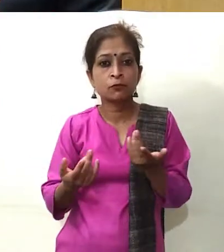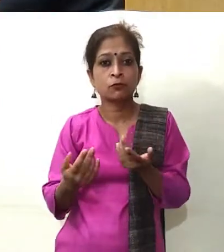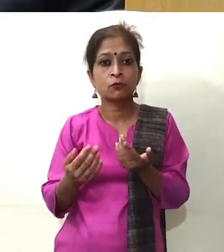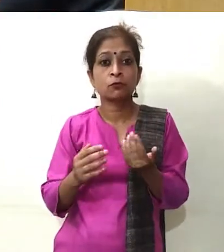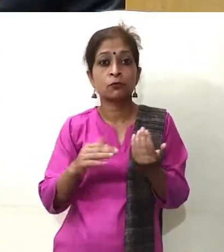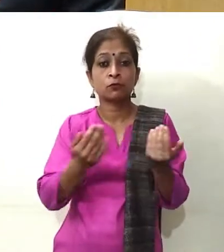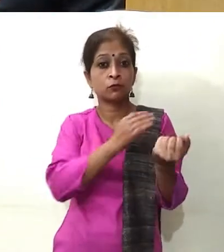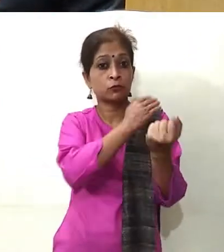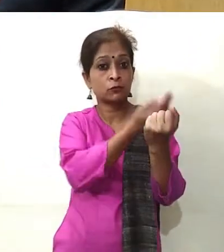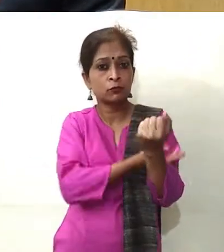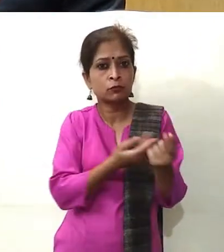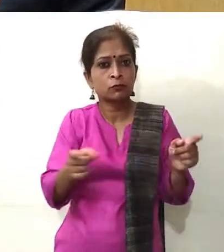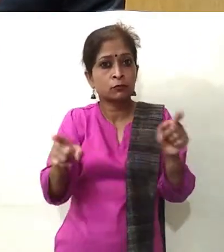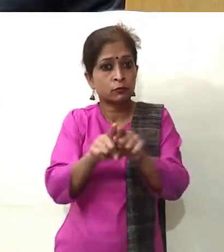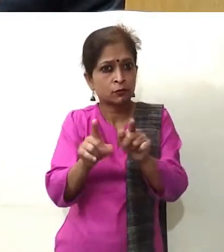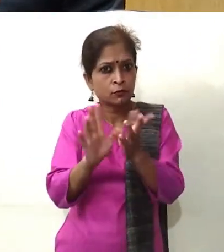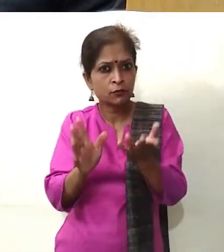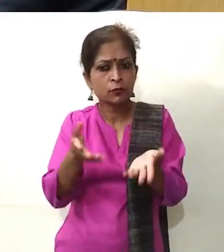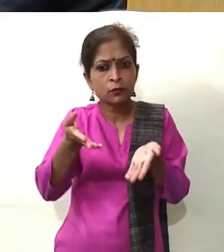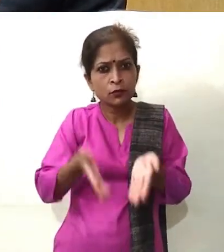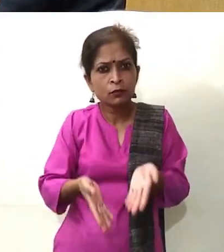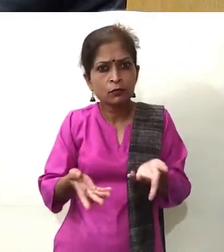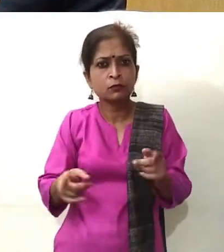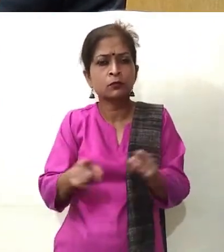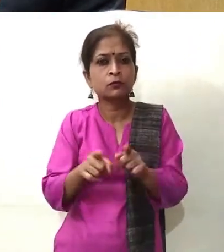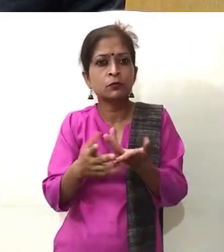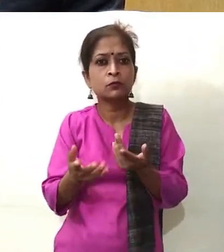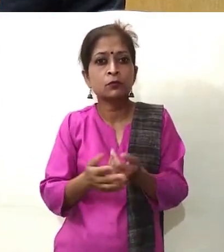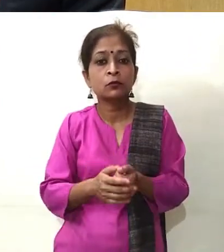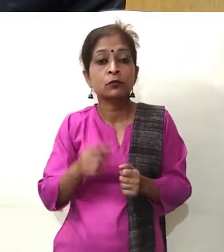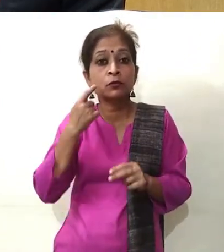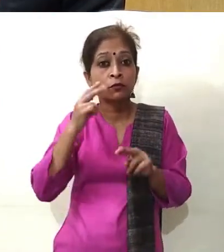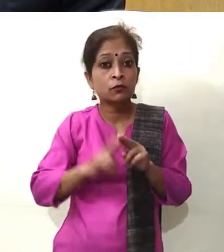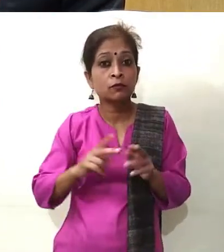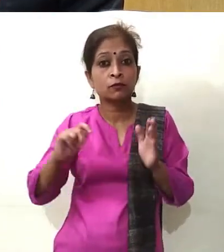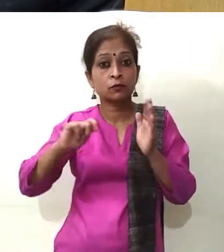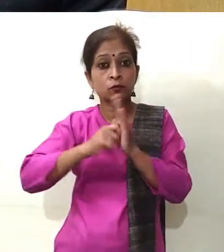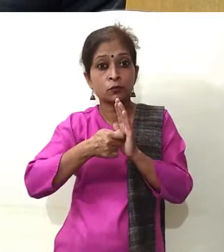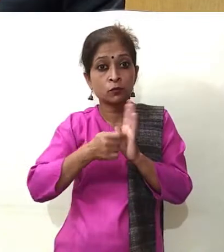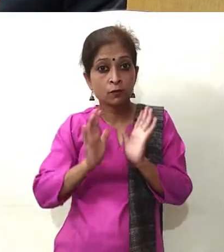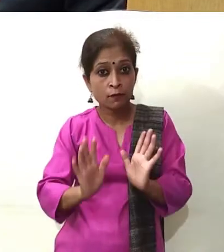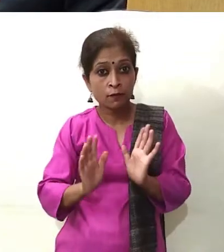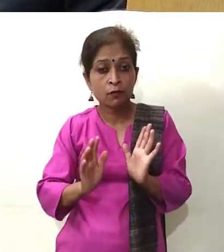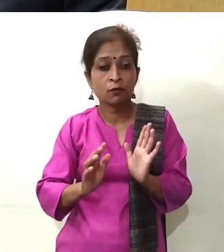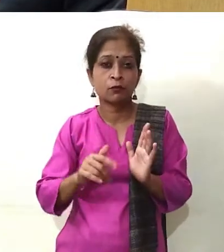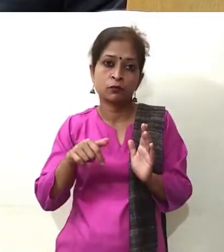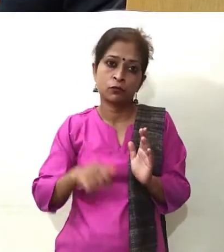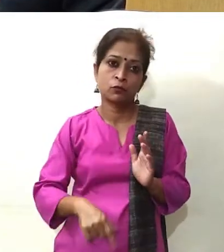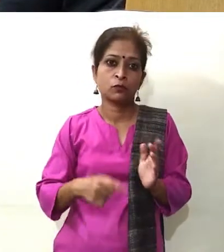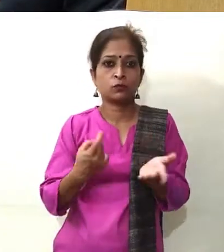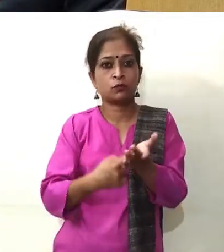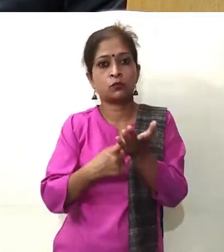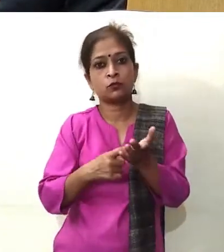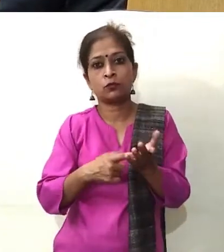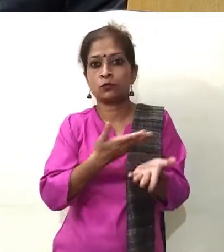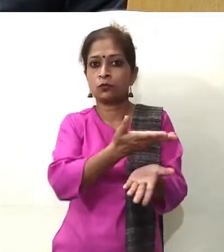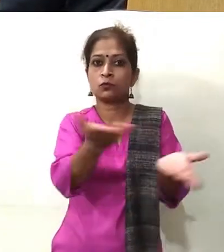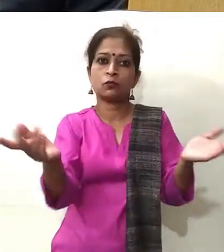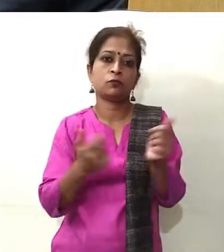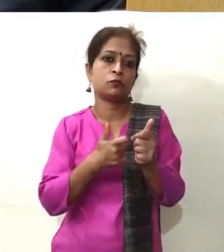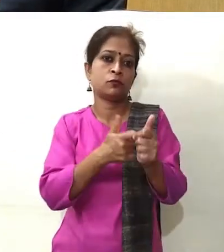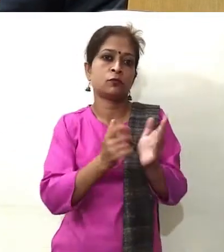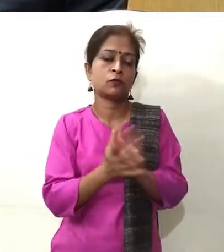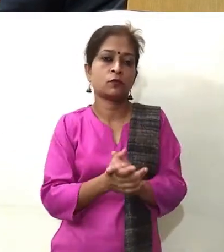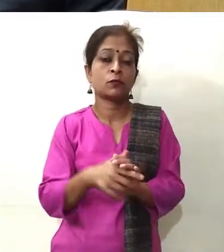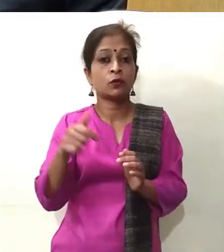और आज भी देखें आप, कुछ भी चलता है लोग क्या बोलते हैं कि अगर संविधान में है तो मान्य होगा, जी। सर्वमान्य।